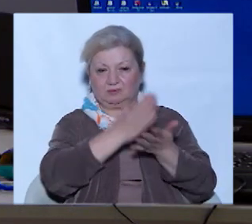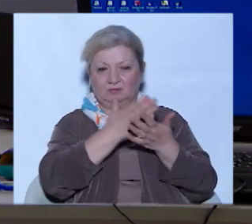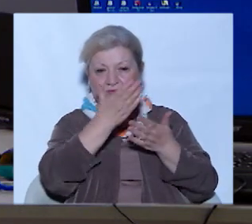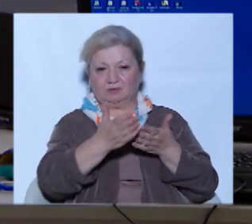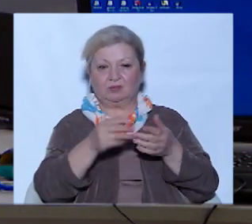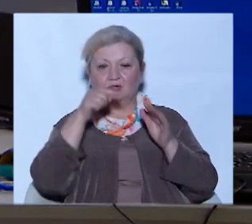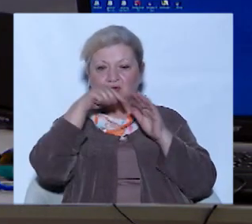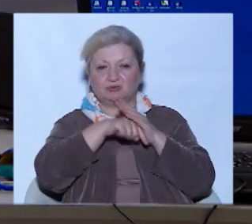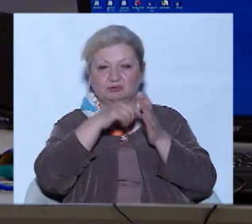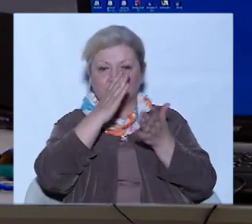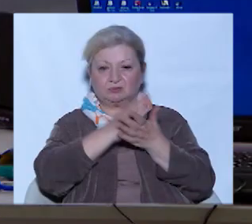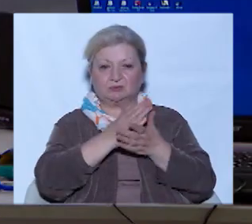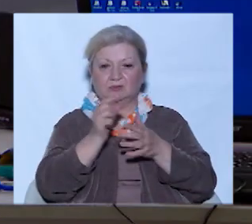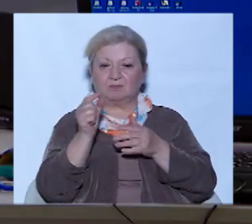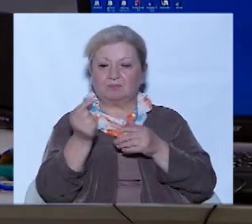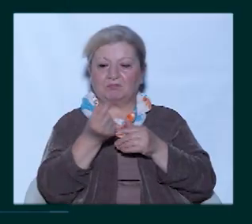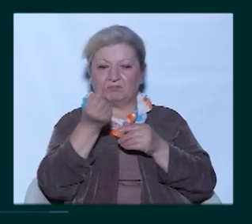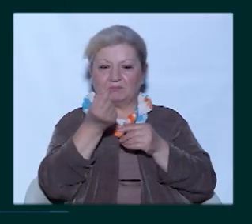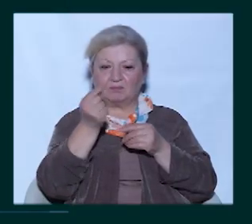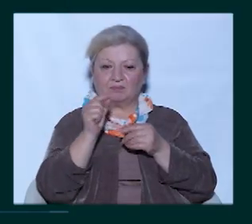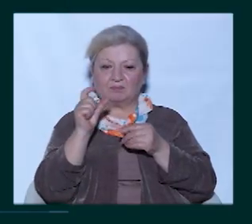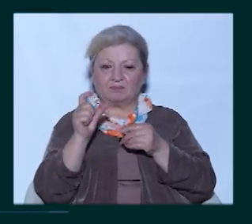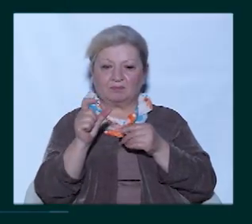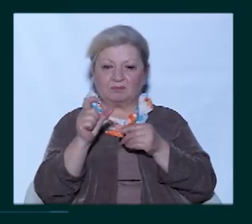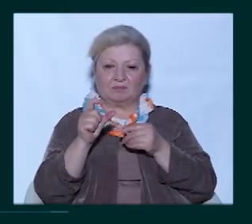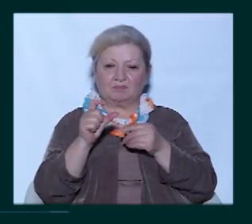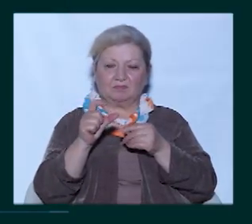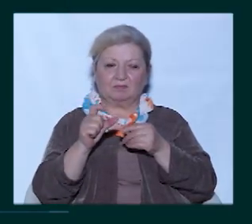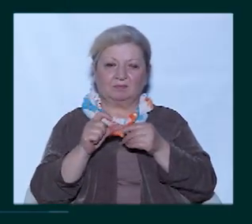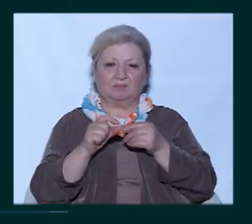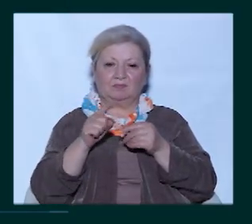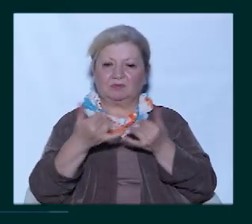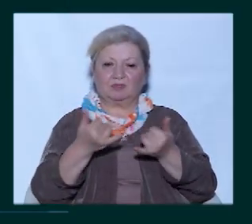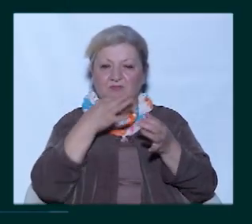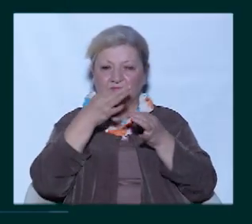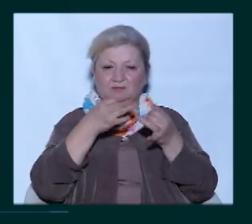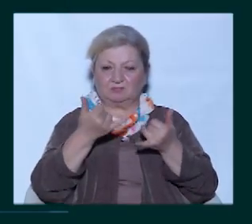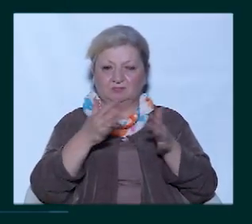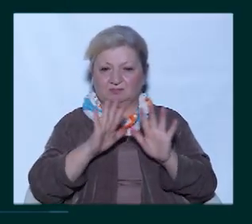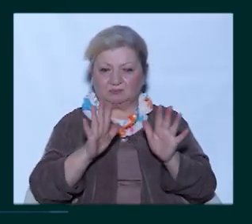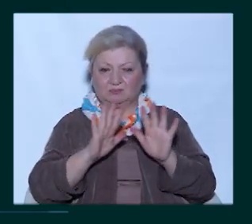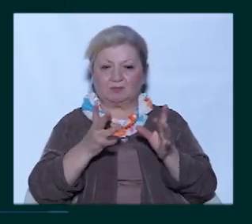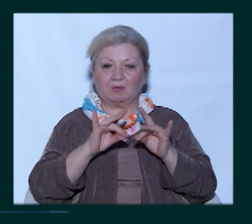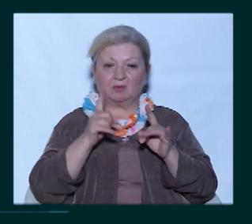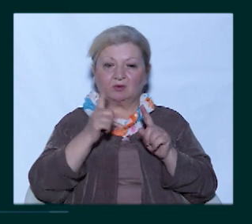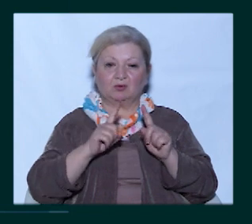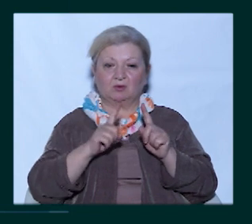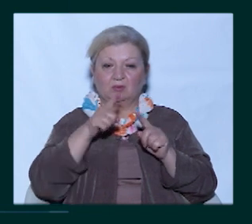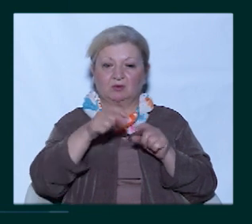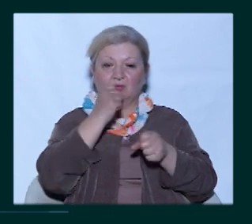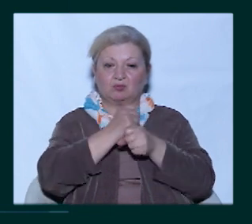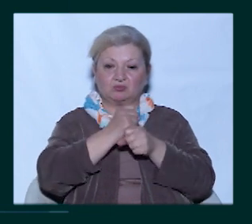ეკრანზეც ვხედავთ ამას. შიგნით არის მიკროპროცესორი, ამაზე ჩვენ დღეს ვერ ვისაუბრებთ, მაგრამ იმისათვის,